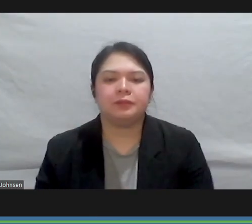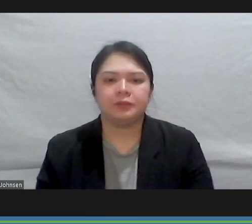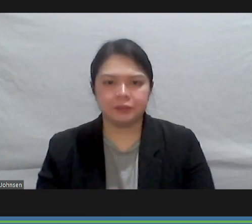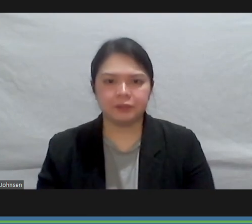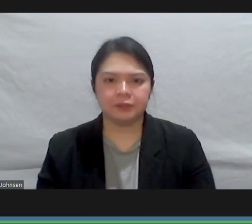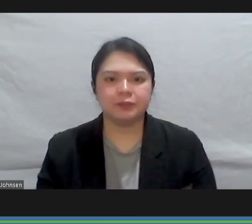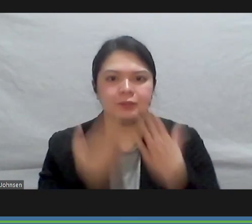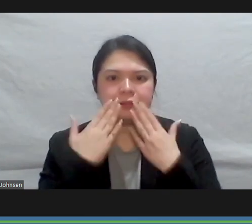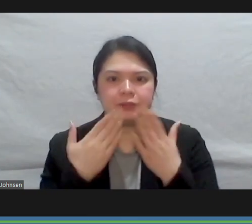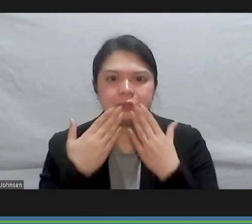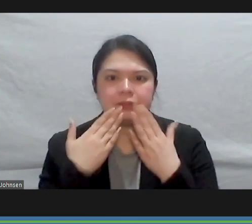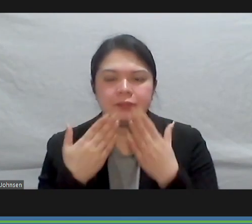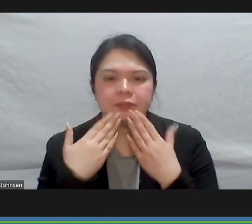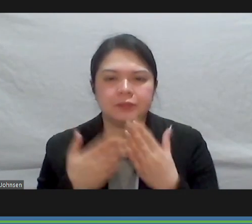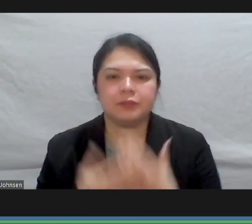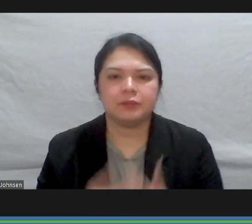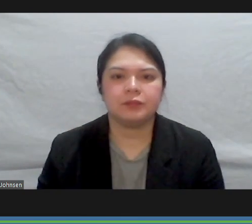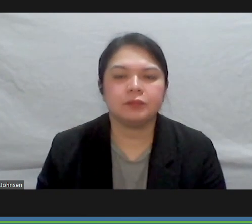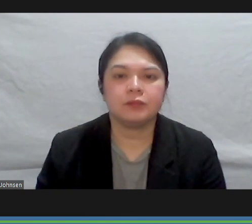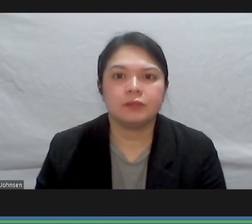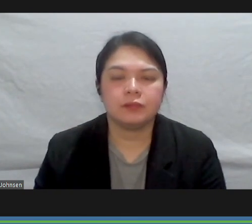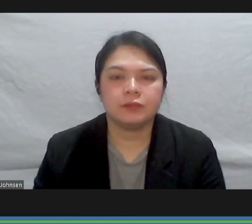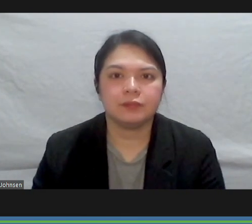marami pong salamat.